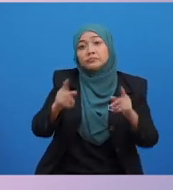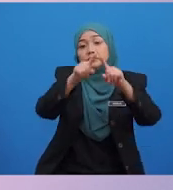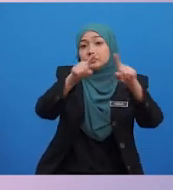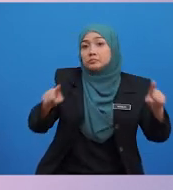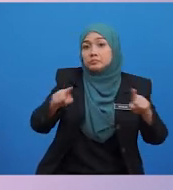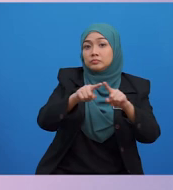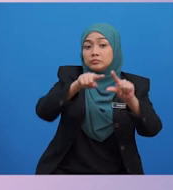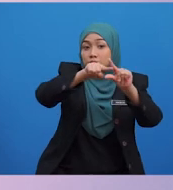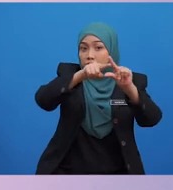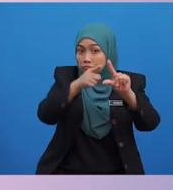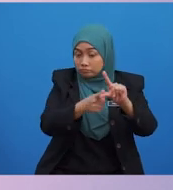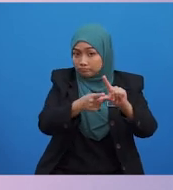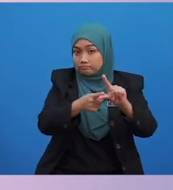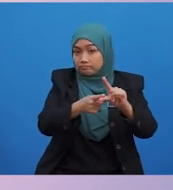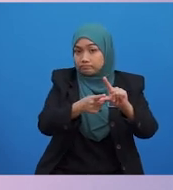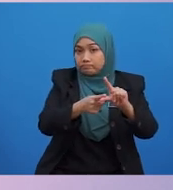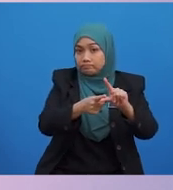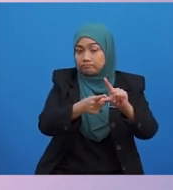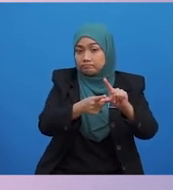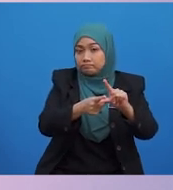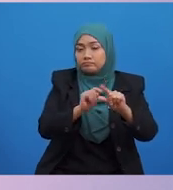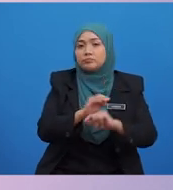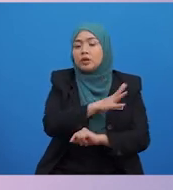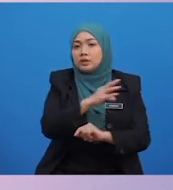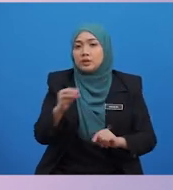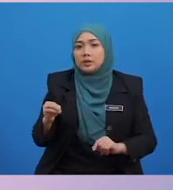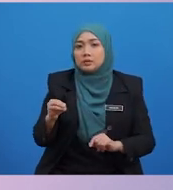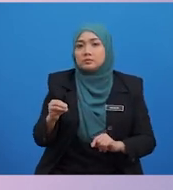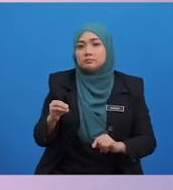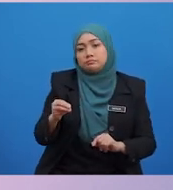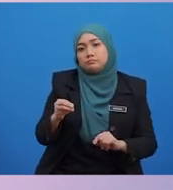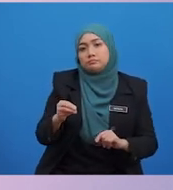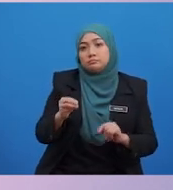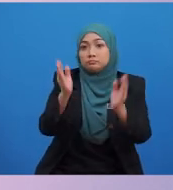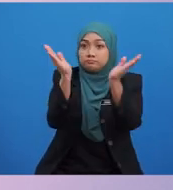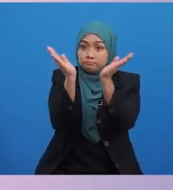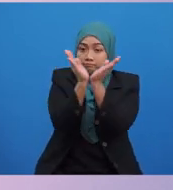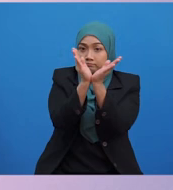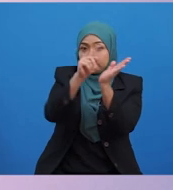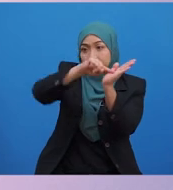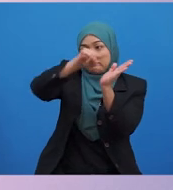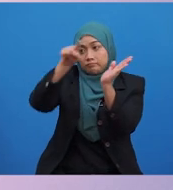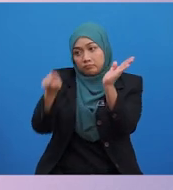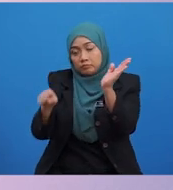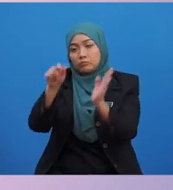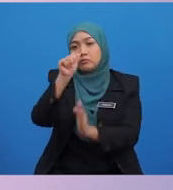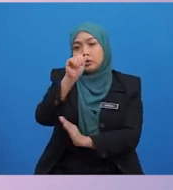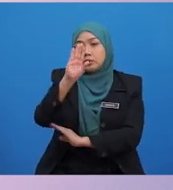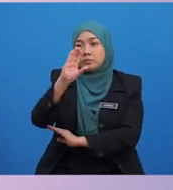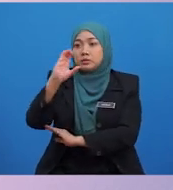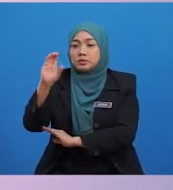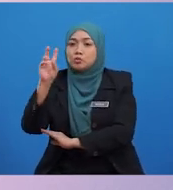segitiga besudut Cyrus abc1 dan segitiga bersudut Cakka wbc